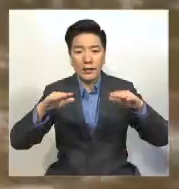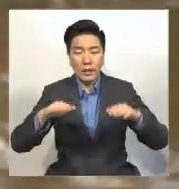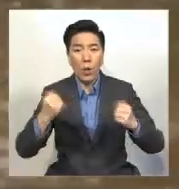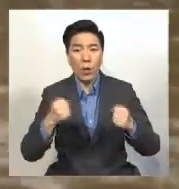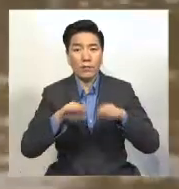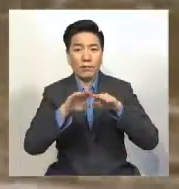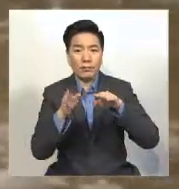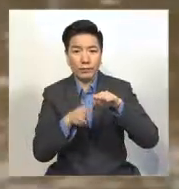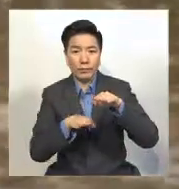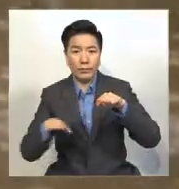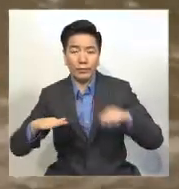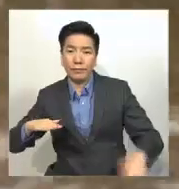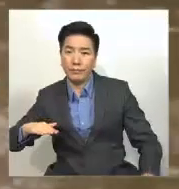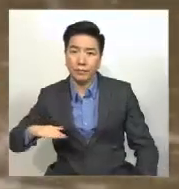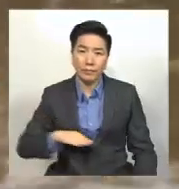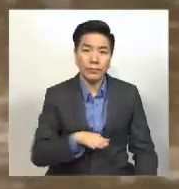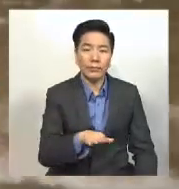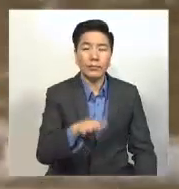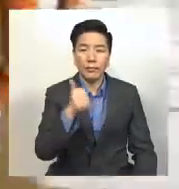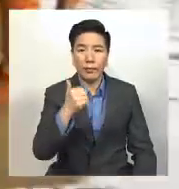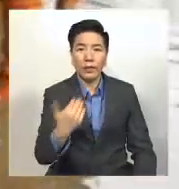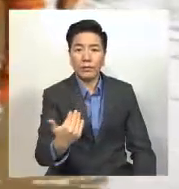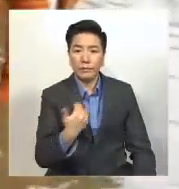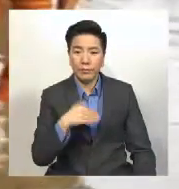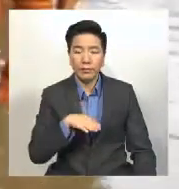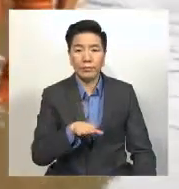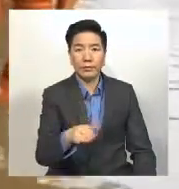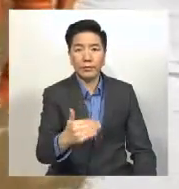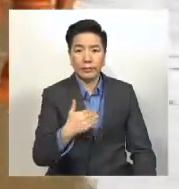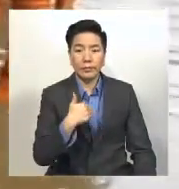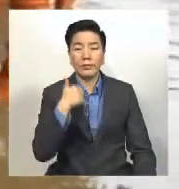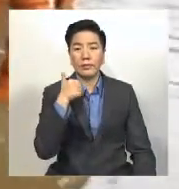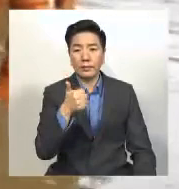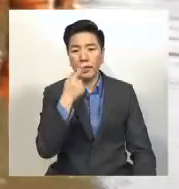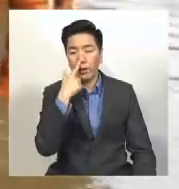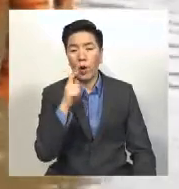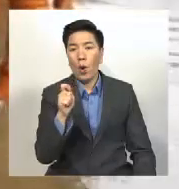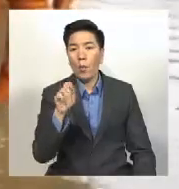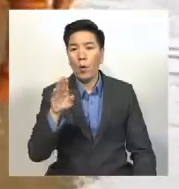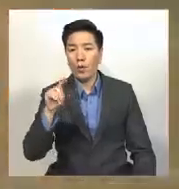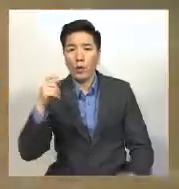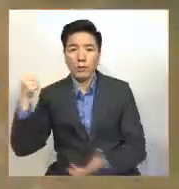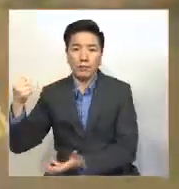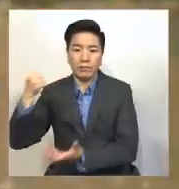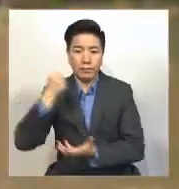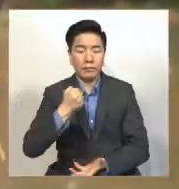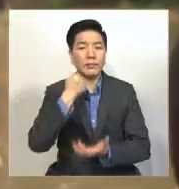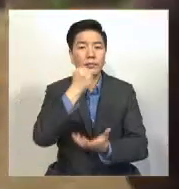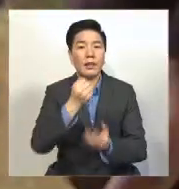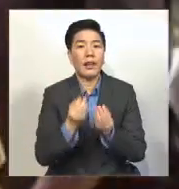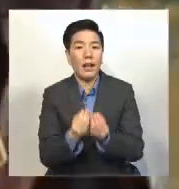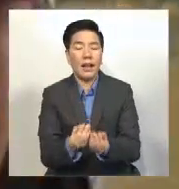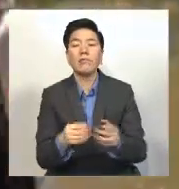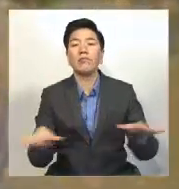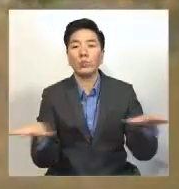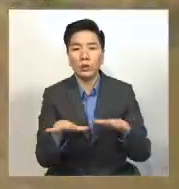ถกระบะก็สามารถเข้าออกหมู่บ้านได้บ้างแล้วซึ่งชาวบ้านเองก็มารอรับอาหารที่ทางอบต.คำพระนำมามอบให้ที่บริเวณข้างที่ทำการชุมชนเป็นป